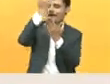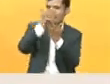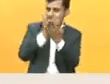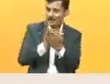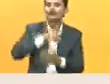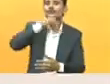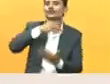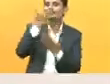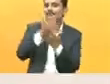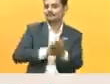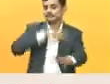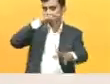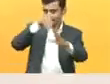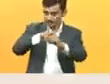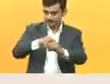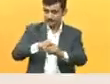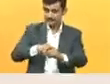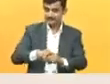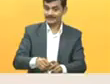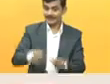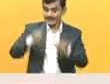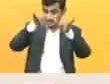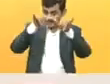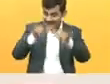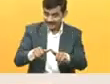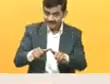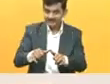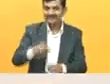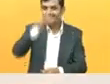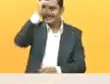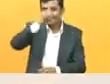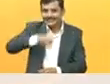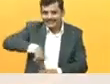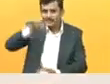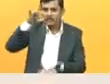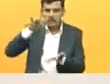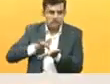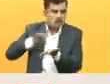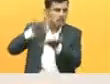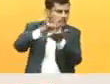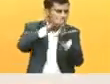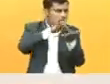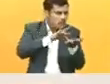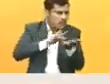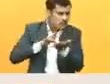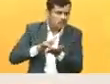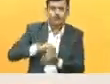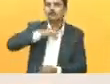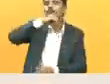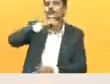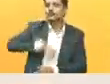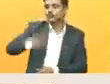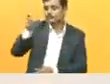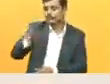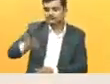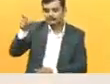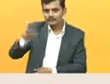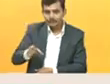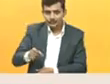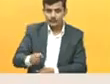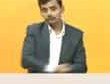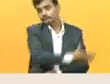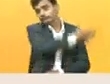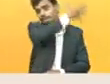का सौभाग्य मिला। यहाँ मैंने देश के कोने कोने से आए युवा साथियों के साथ अपना